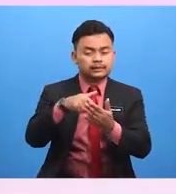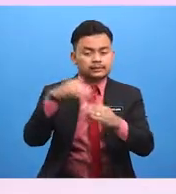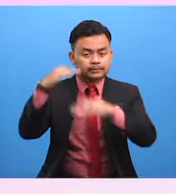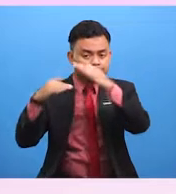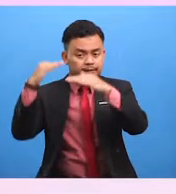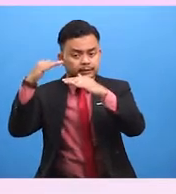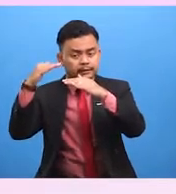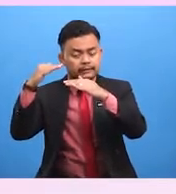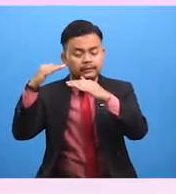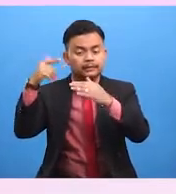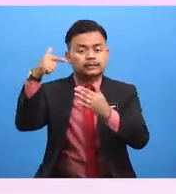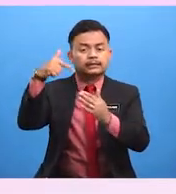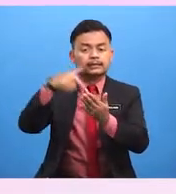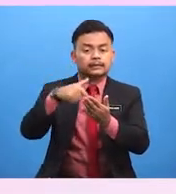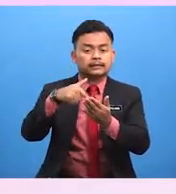bongkah bentuk asas.